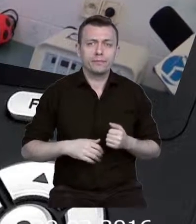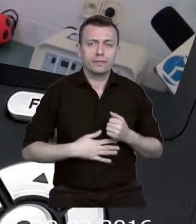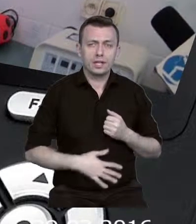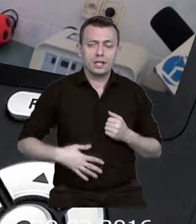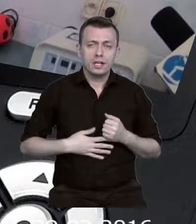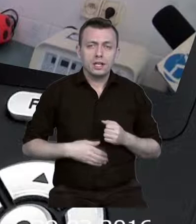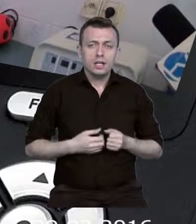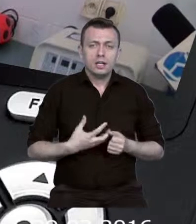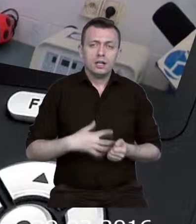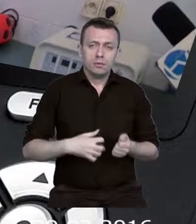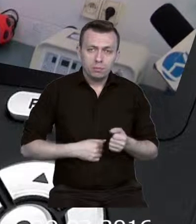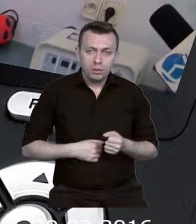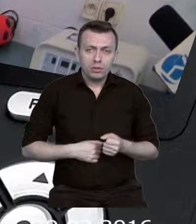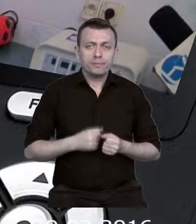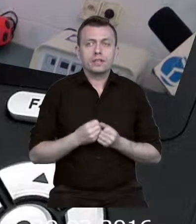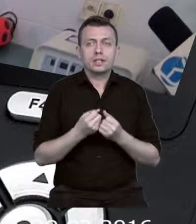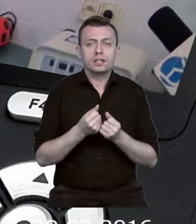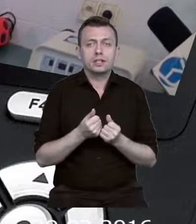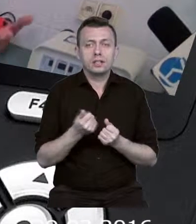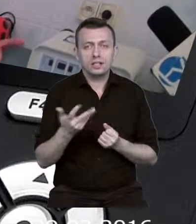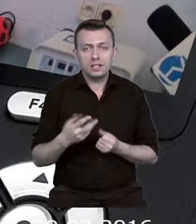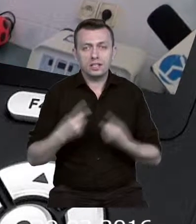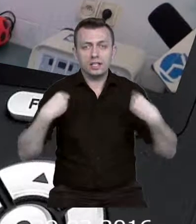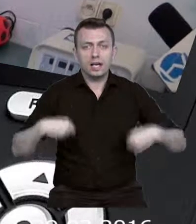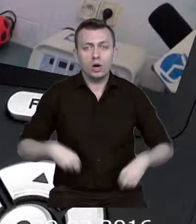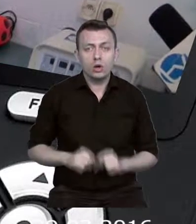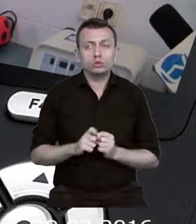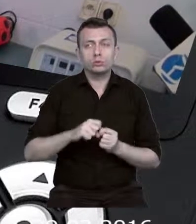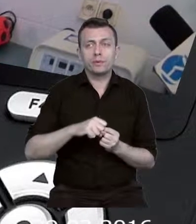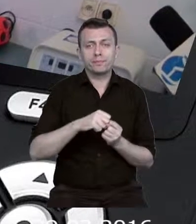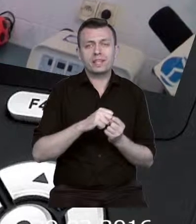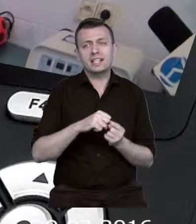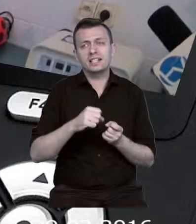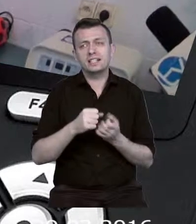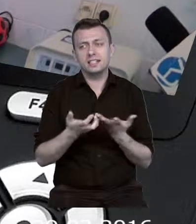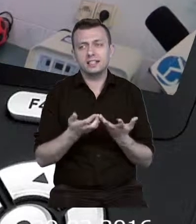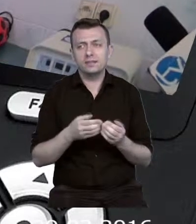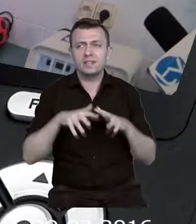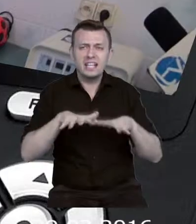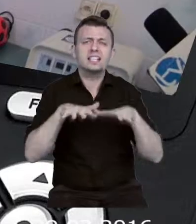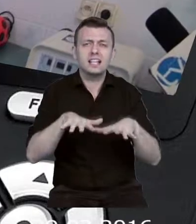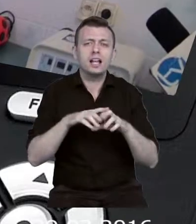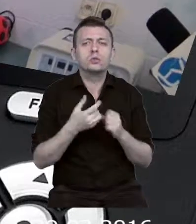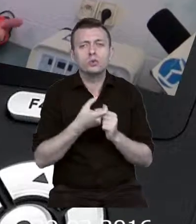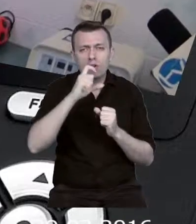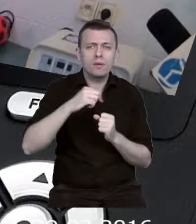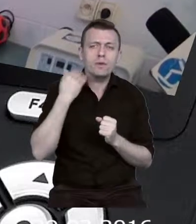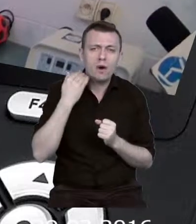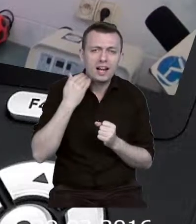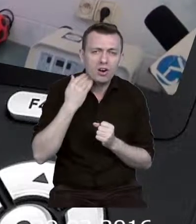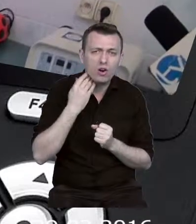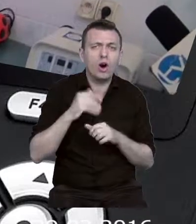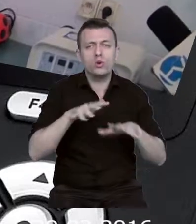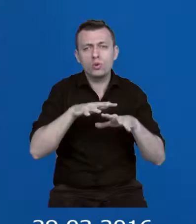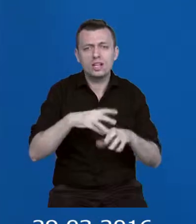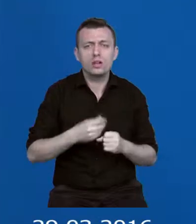oddział ratunkowy zgłosiło się po przejedzeniu i po spożyciu nadmiernej ilości alkoholu, ale to nie była jakaś